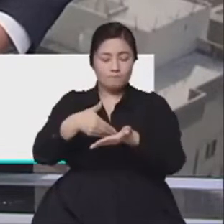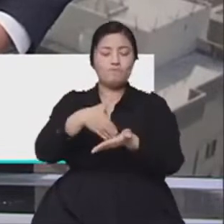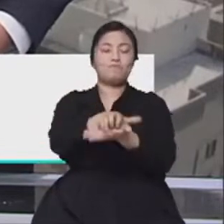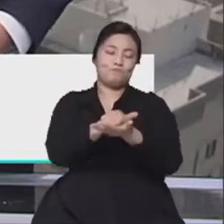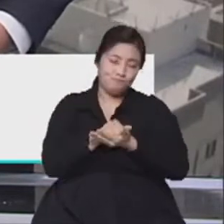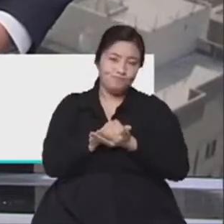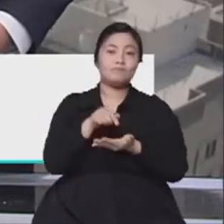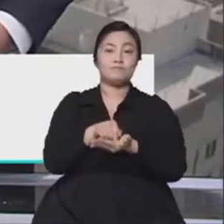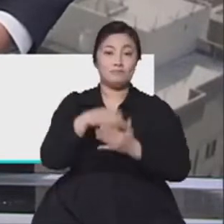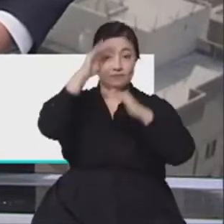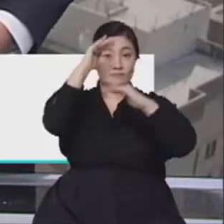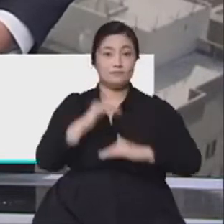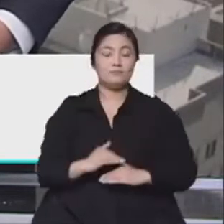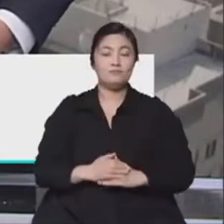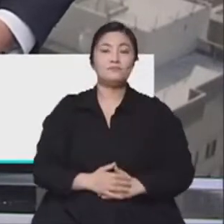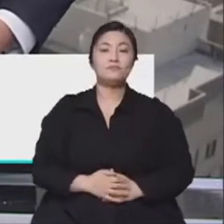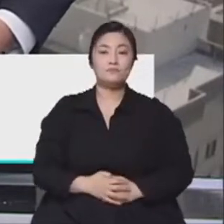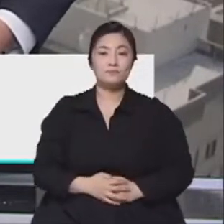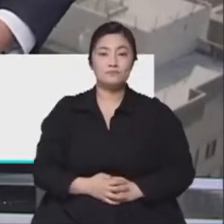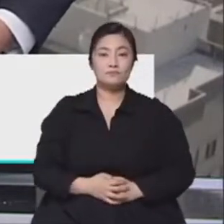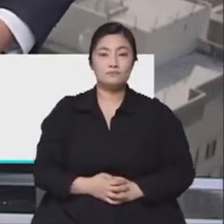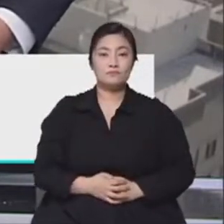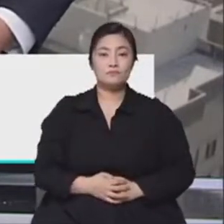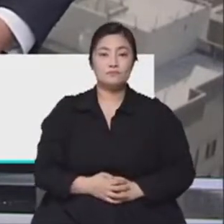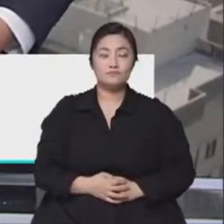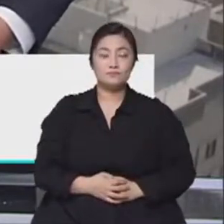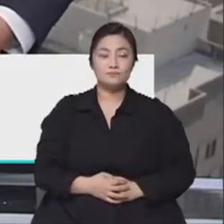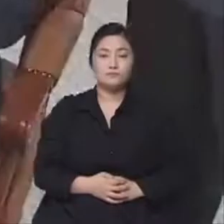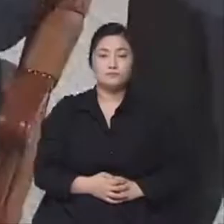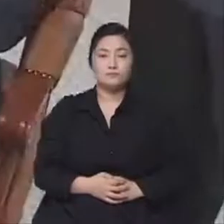수용한 결과입니다. 이상환 기자의 보도입니다.